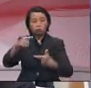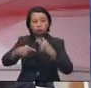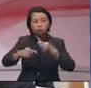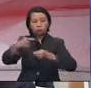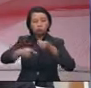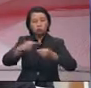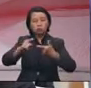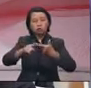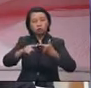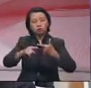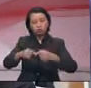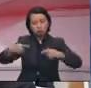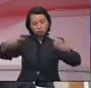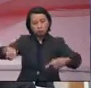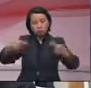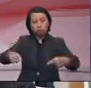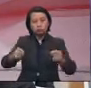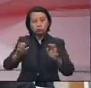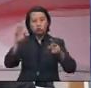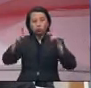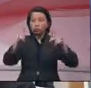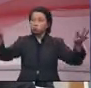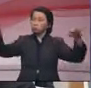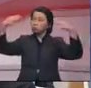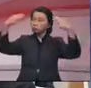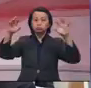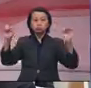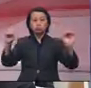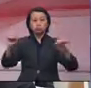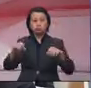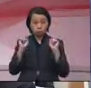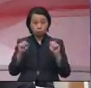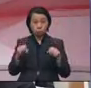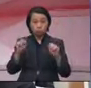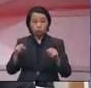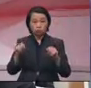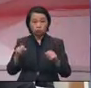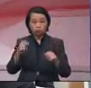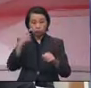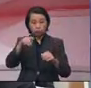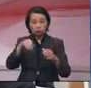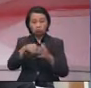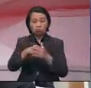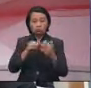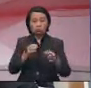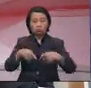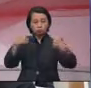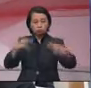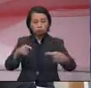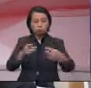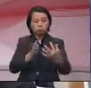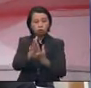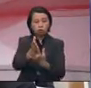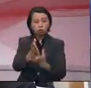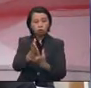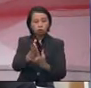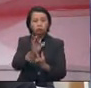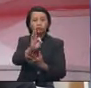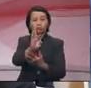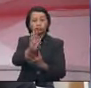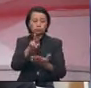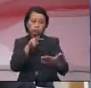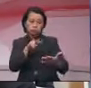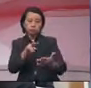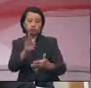berkenaan dengan pertandingan tanpa penonton, adakah dibenarkan stream melalui Facebook untuk penonton melihat